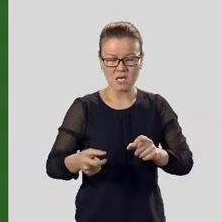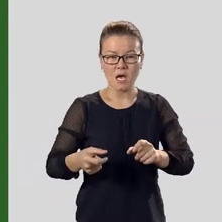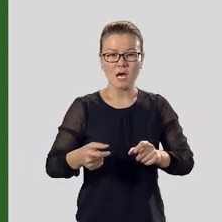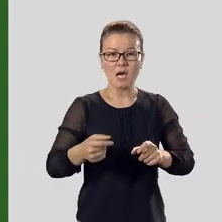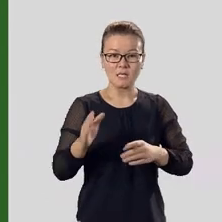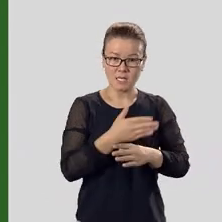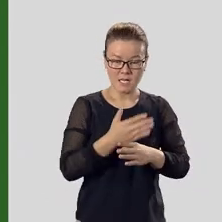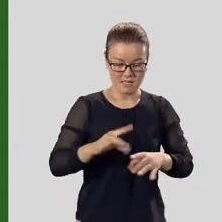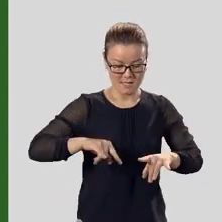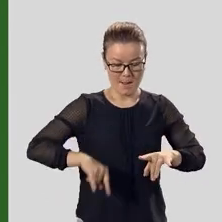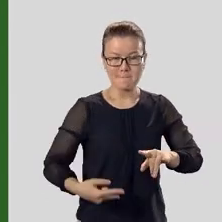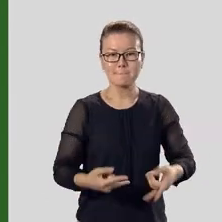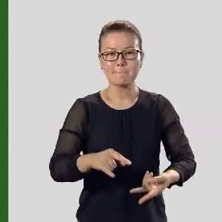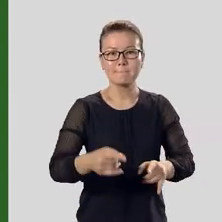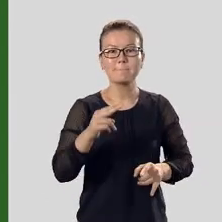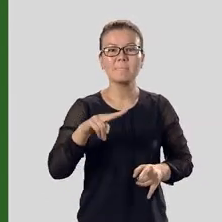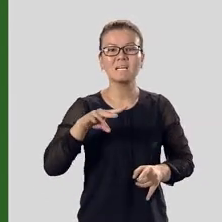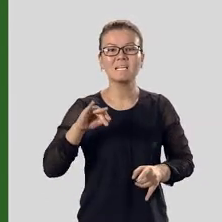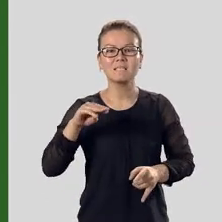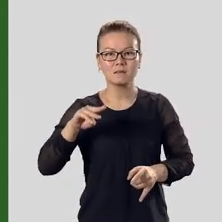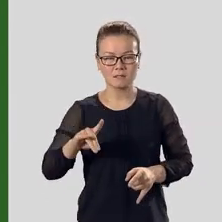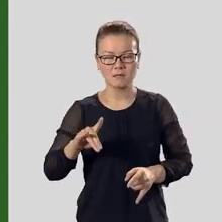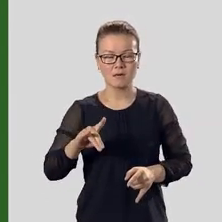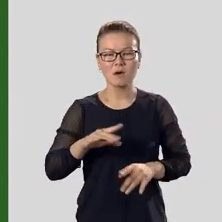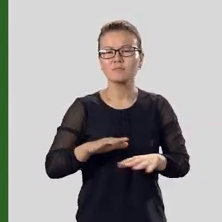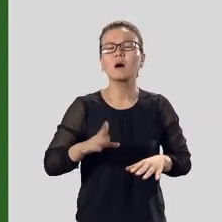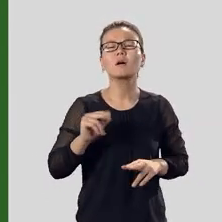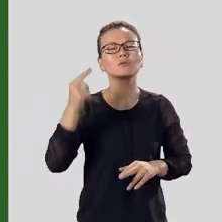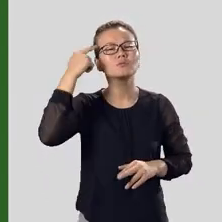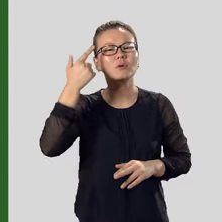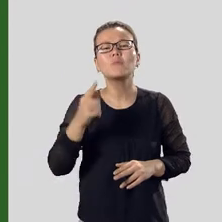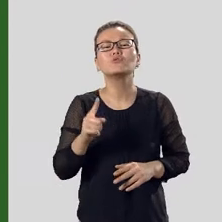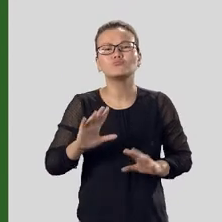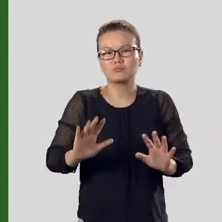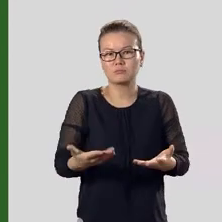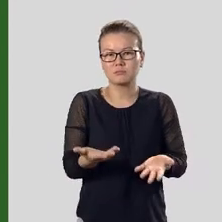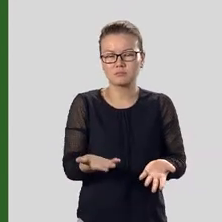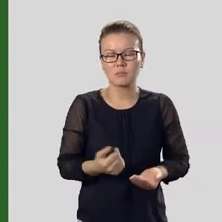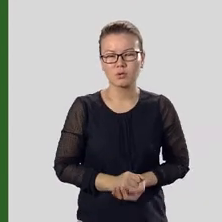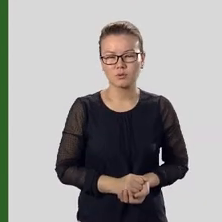плиты. Ребята, как вы думаете, почему так происходит?